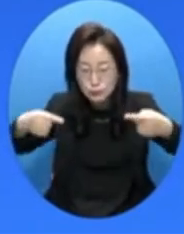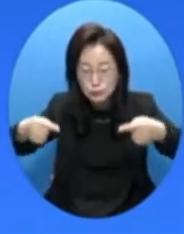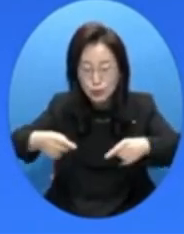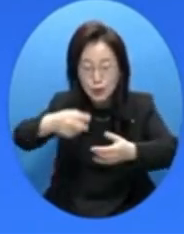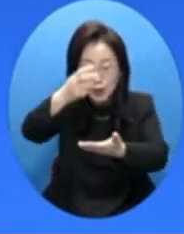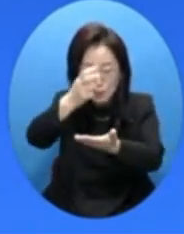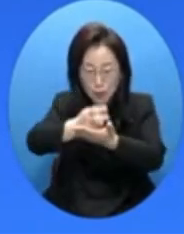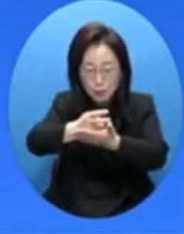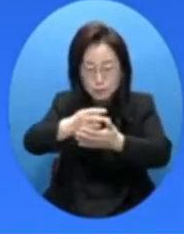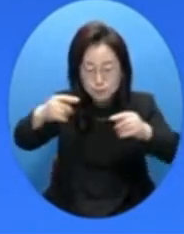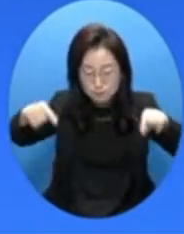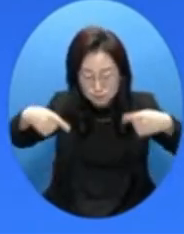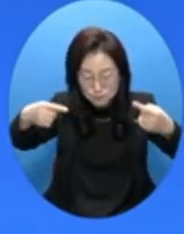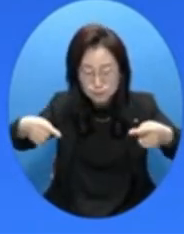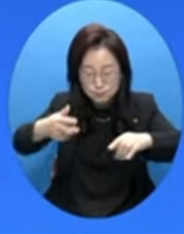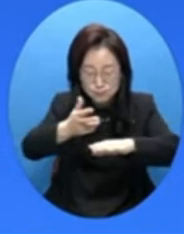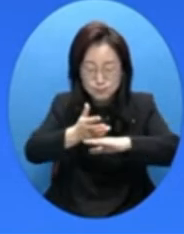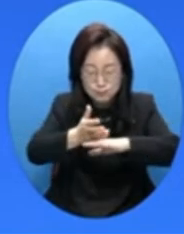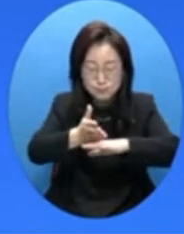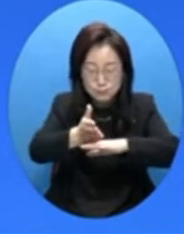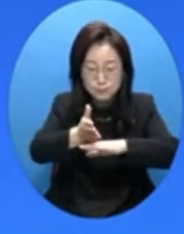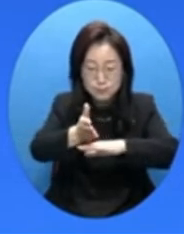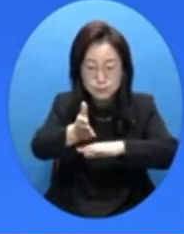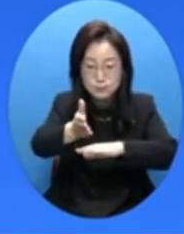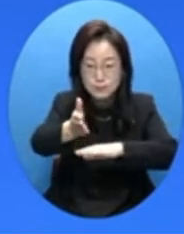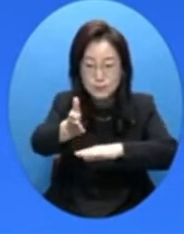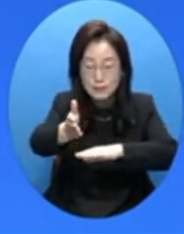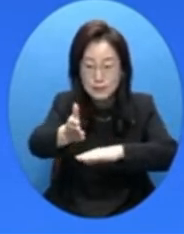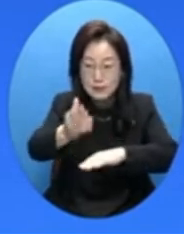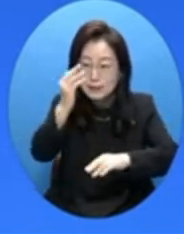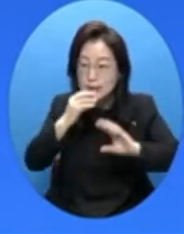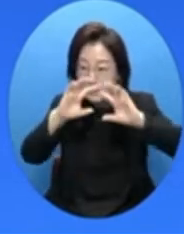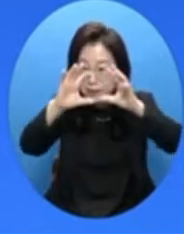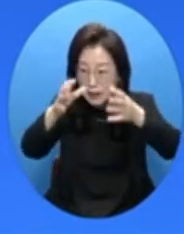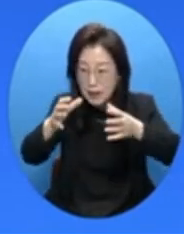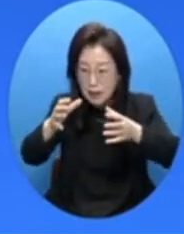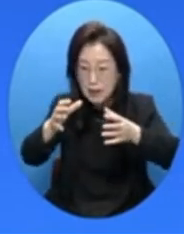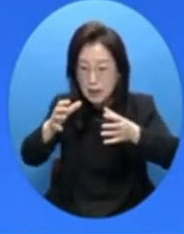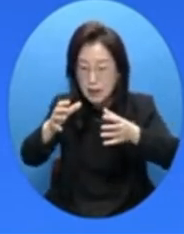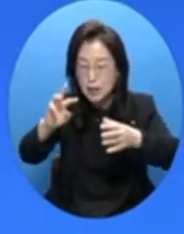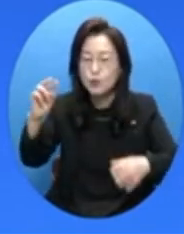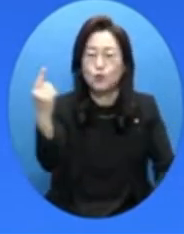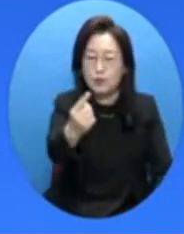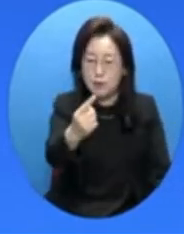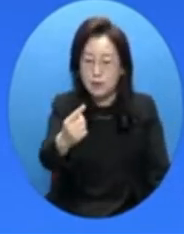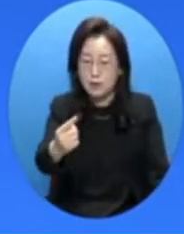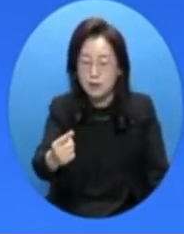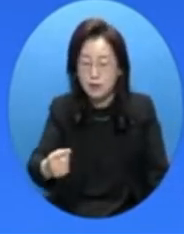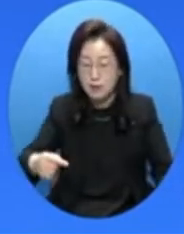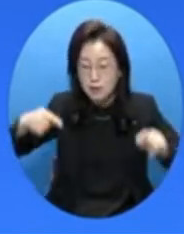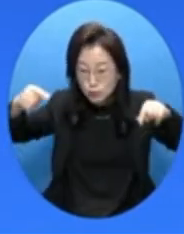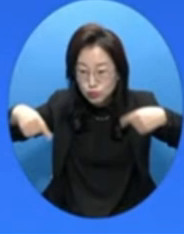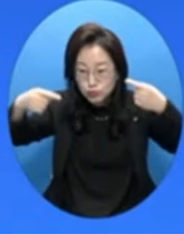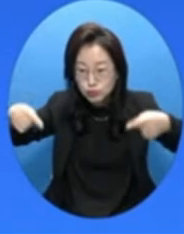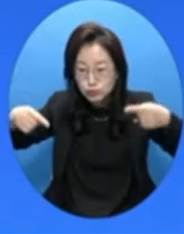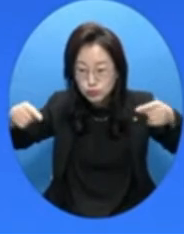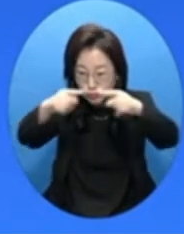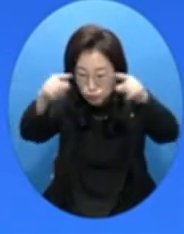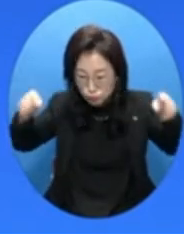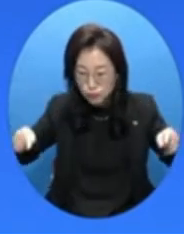법궤가 다시 이스라엘 백성에게 돌아가게 했고 그리고 자기가 지구간 수레